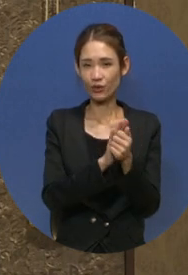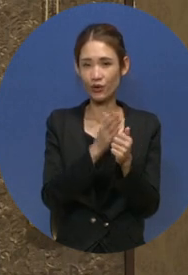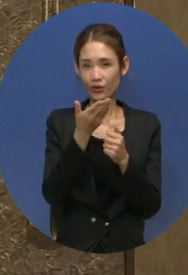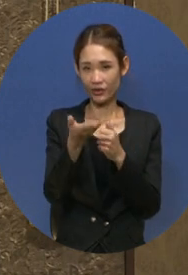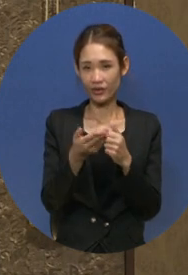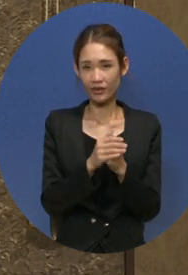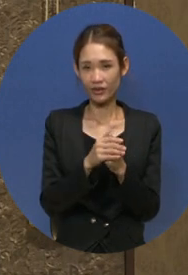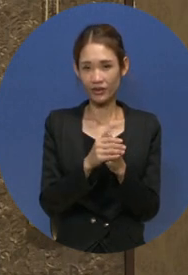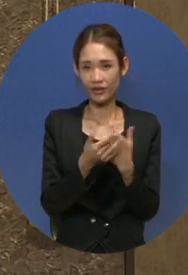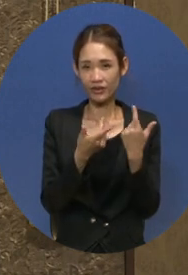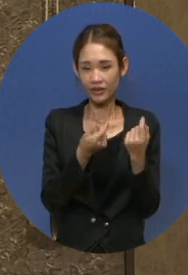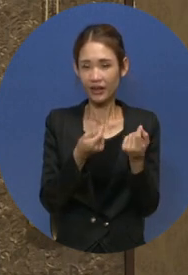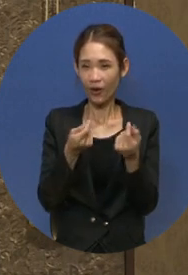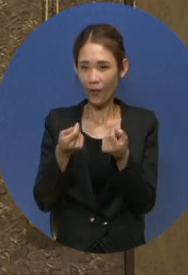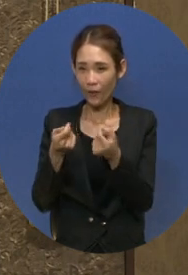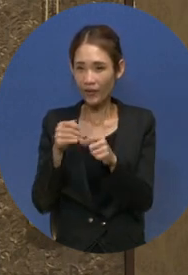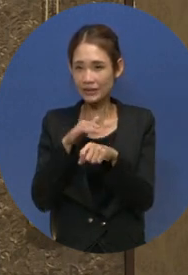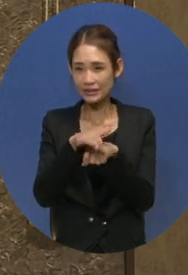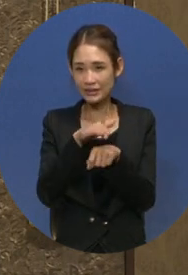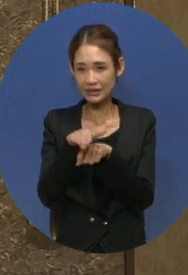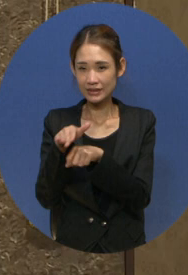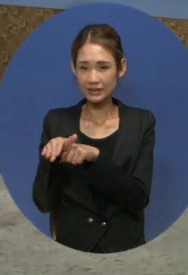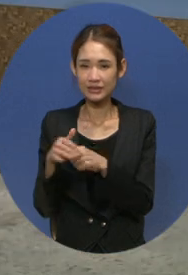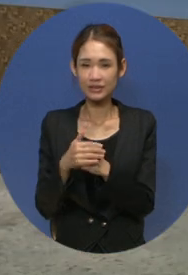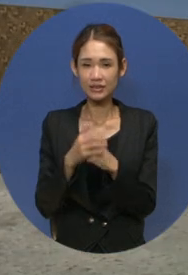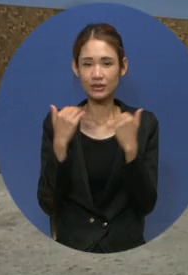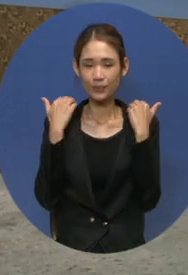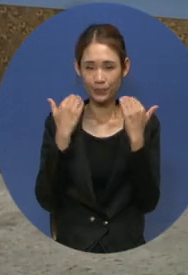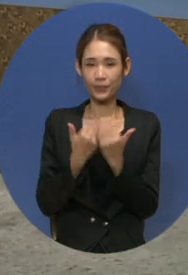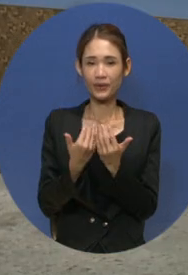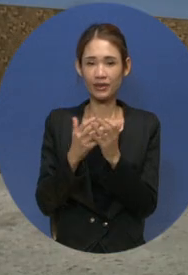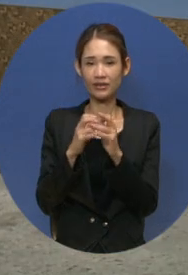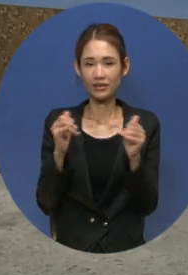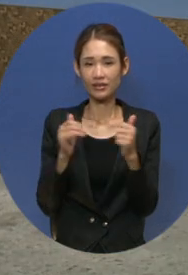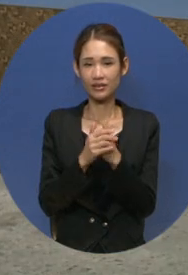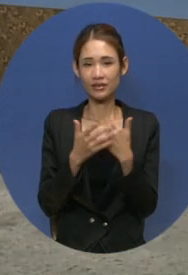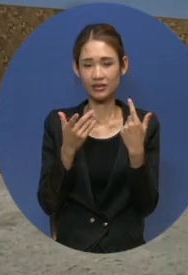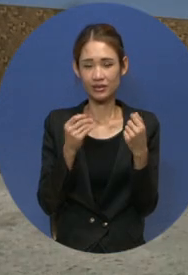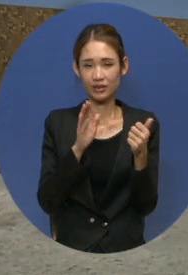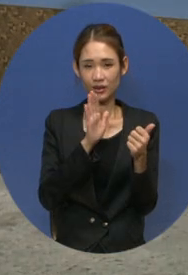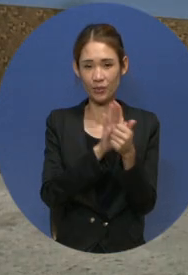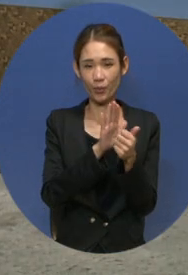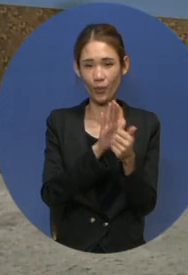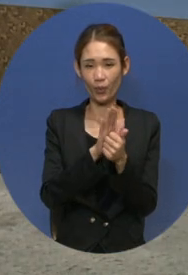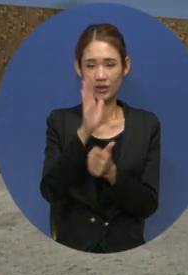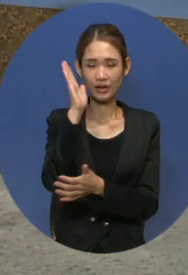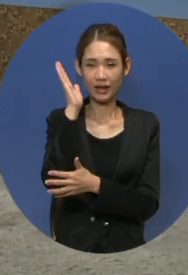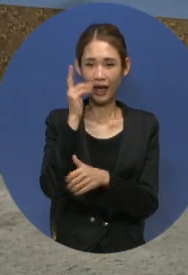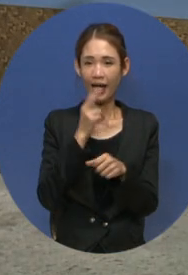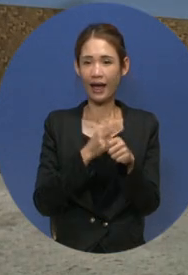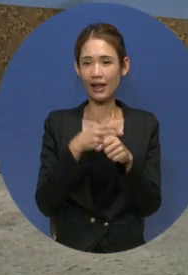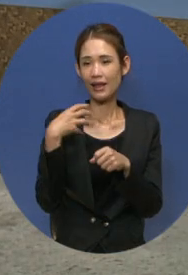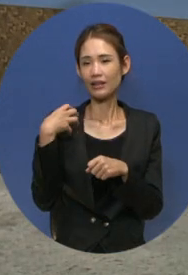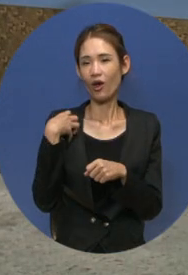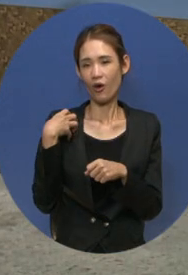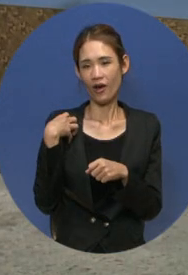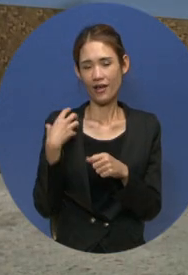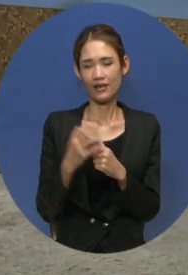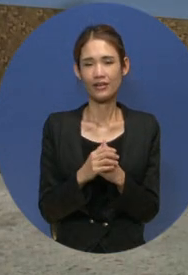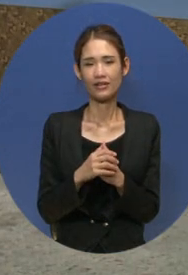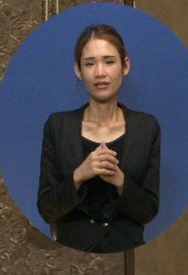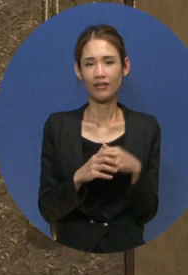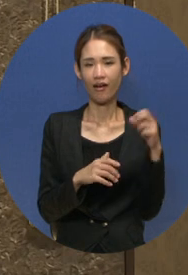거죠. 이건 이렇게 그리시고요. 이건 어떻게 하시고요. 발달 장애인분들이 그런 예, 그 보조 강사 역할을, 보조 강사 역할을 예. 해주는 건가요?